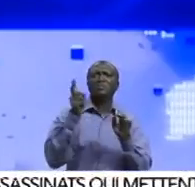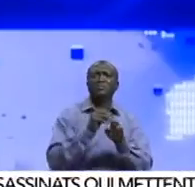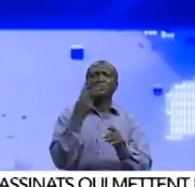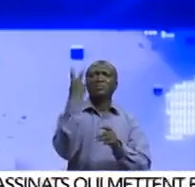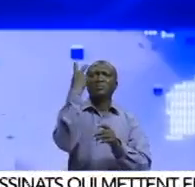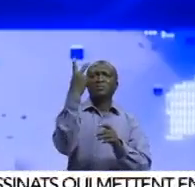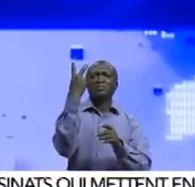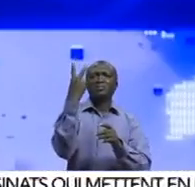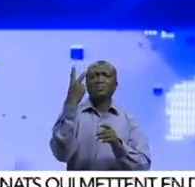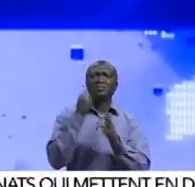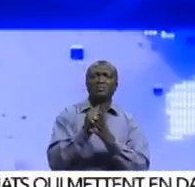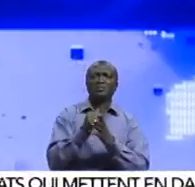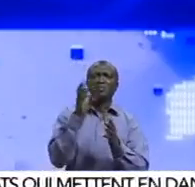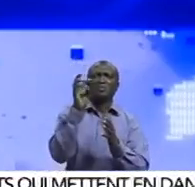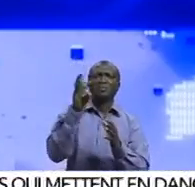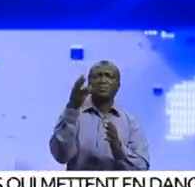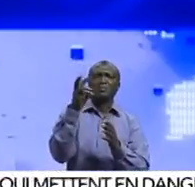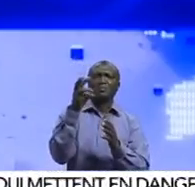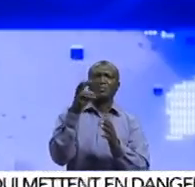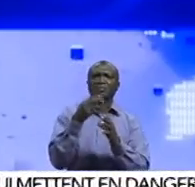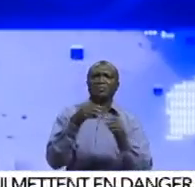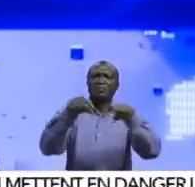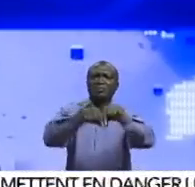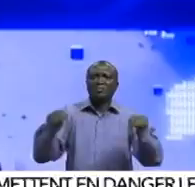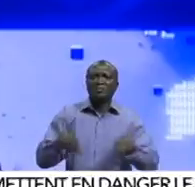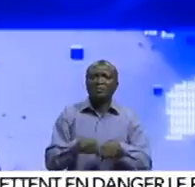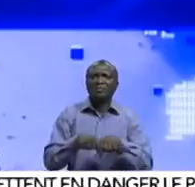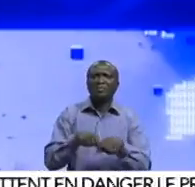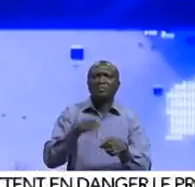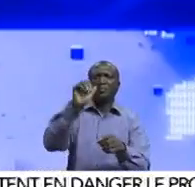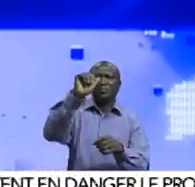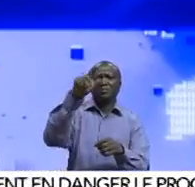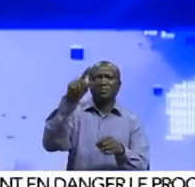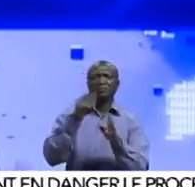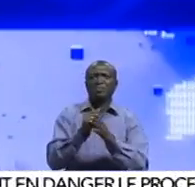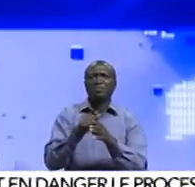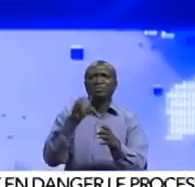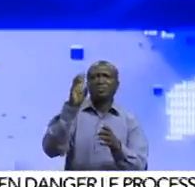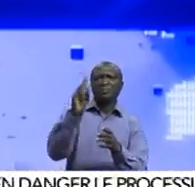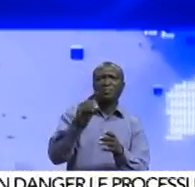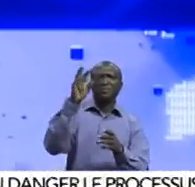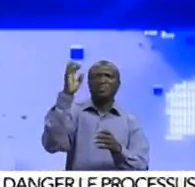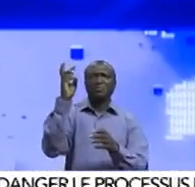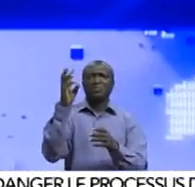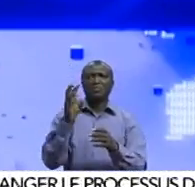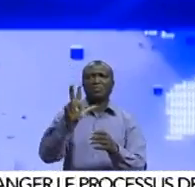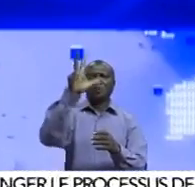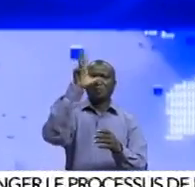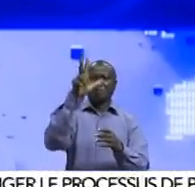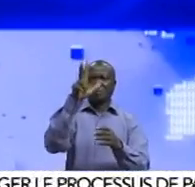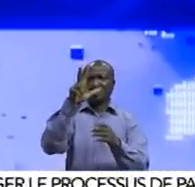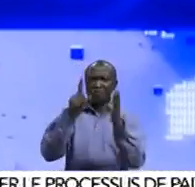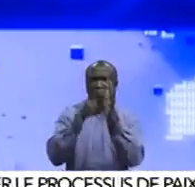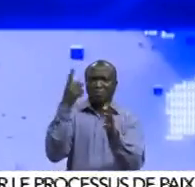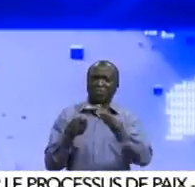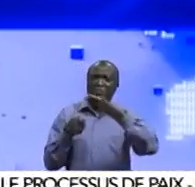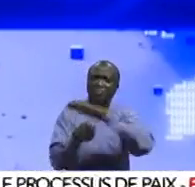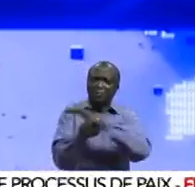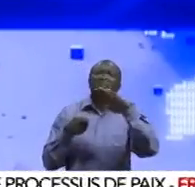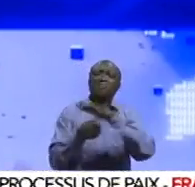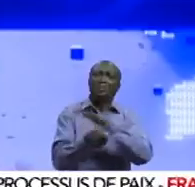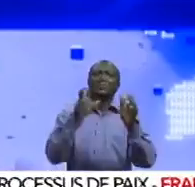agressé aux environs de 6h du matin au quartier al bar de darous Salam 6 il a reçu trois coups de couteau tamamaijata a